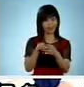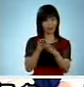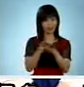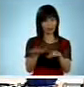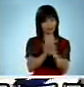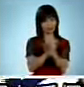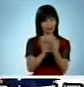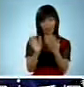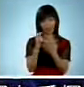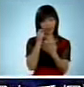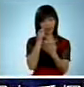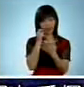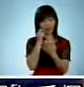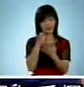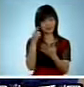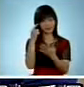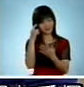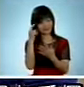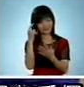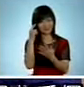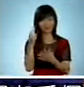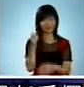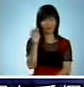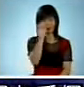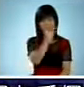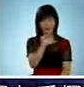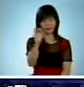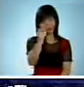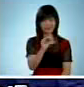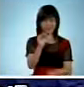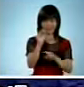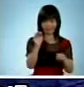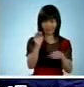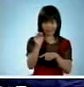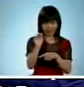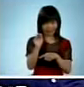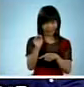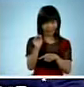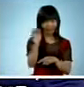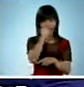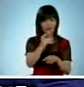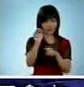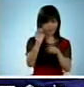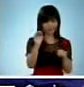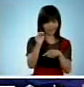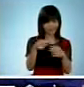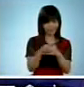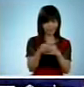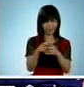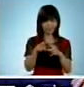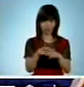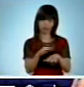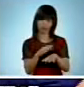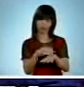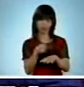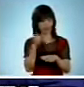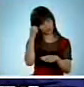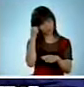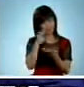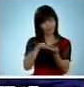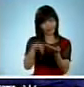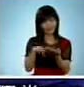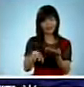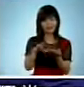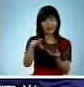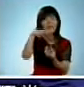定有很多不。 对，我刚 不让人 知道的一些。我光是想到那个9000个人，不要讲别的哦， 9000人还好吧？那志工应该他不会去住都住到